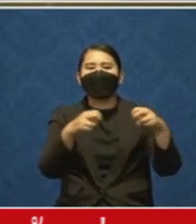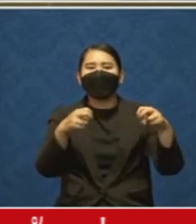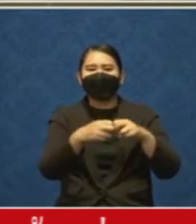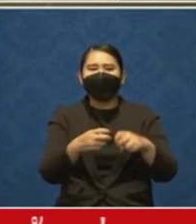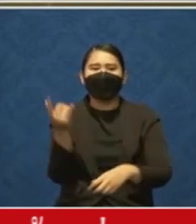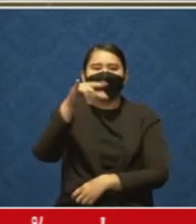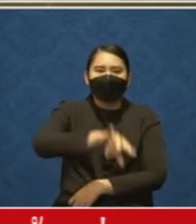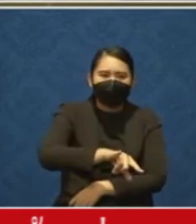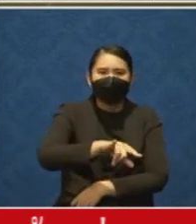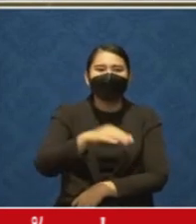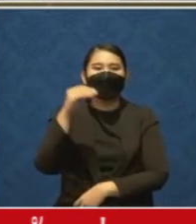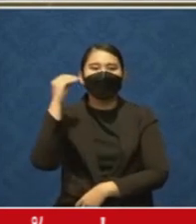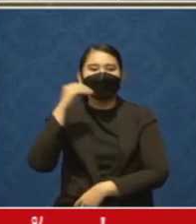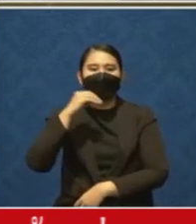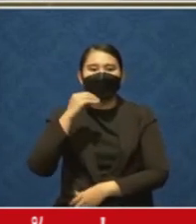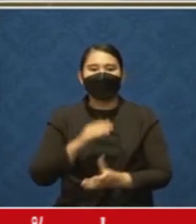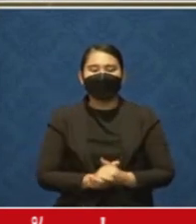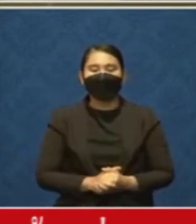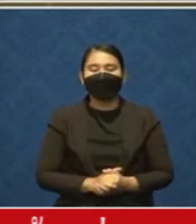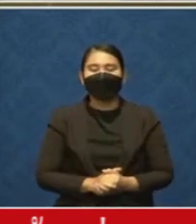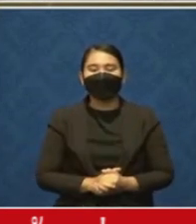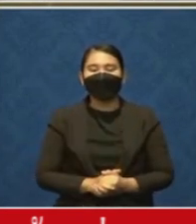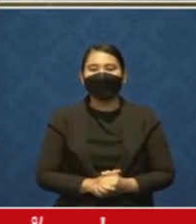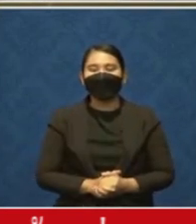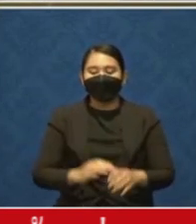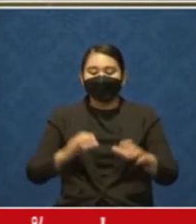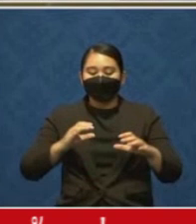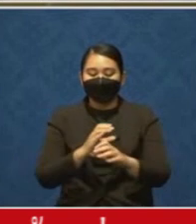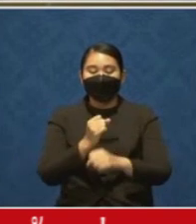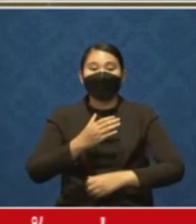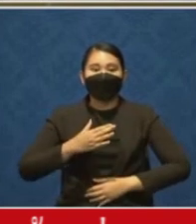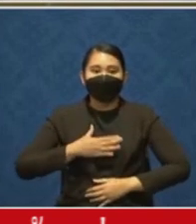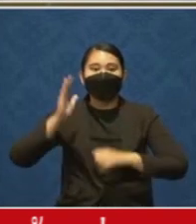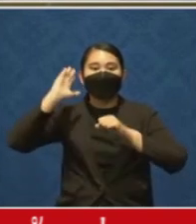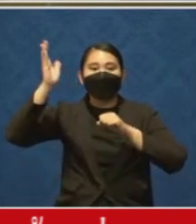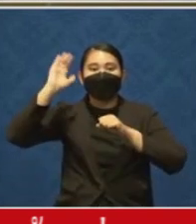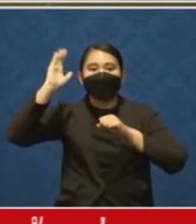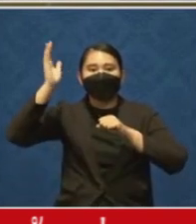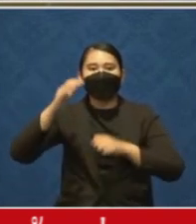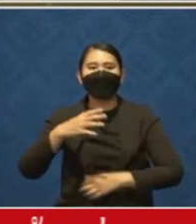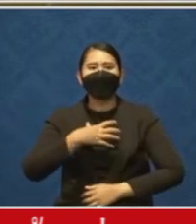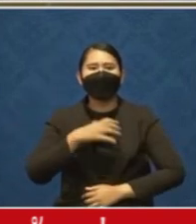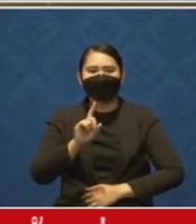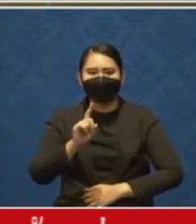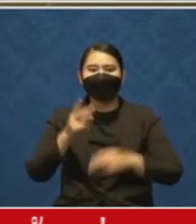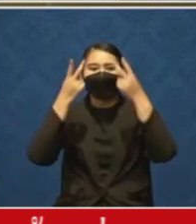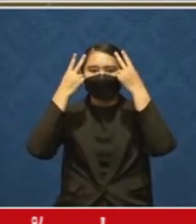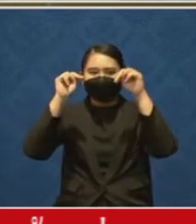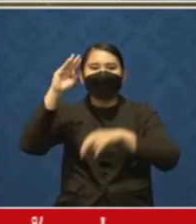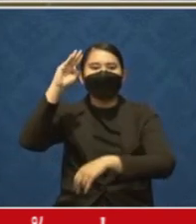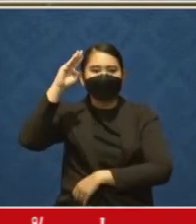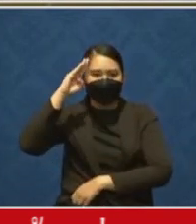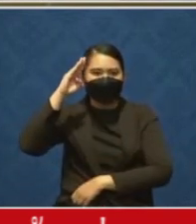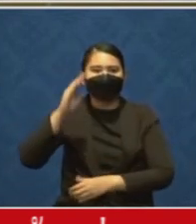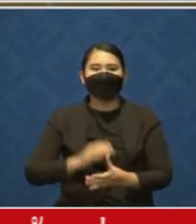การตกนะครับสรุปแล้วนะครับสิ่งที่ผมพูดมาทั้งหมดเนี่ยผมต้องการให้พลเอกประยุทธ์จันทร์โอชาเ